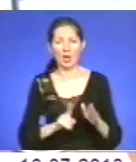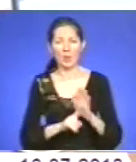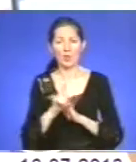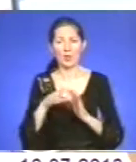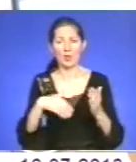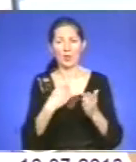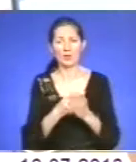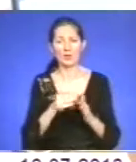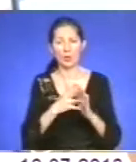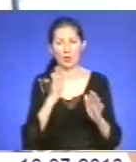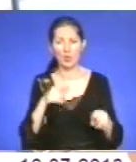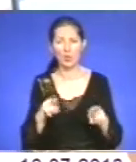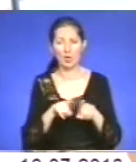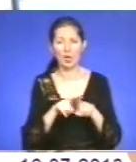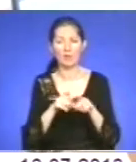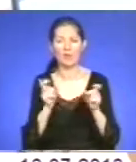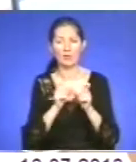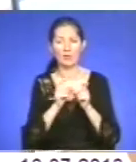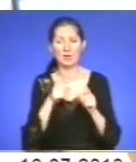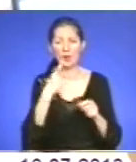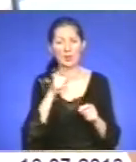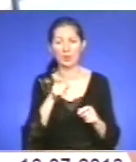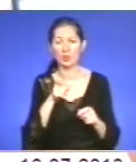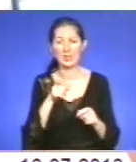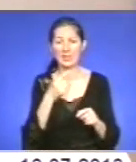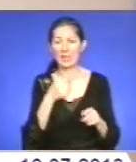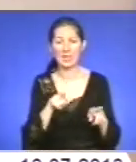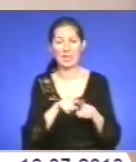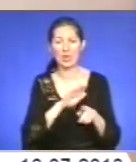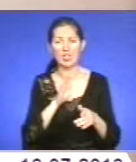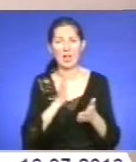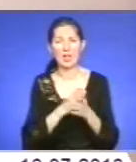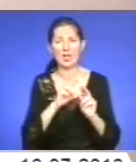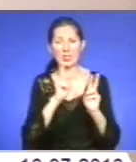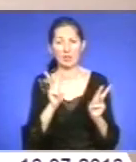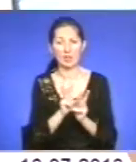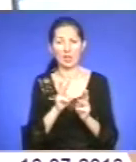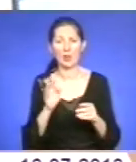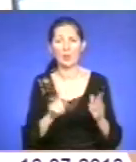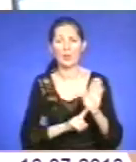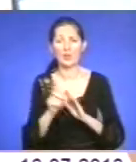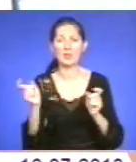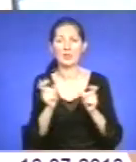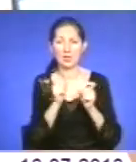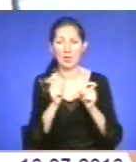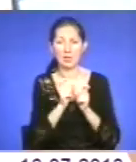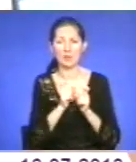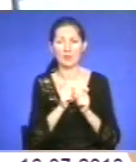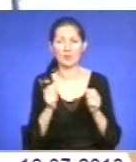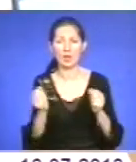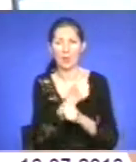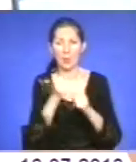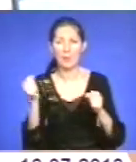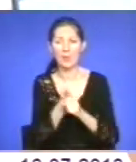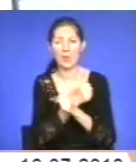йому дошкуляти, що він то також не є, як кажуть в нас, не святий. Між ними почалася бійка. Вона почала цей дитину взяла на руки, почала